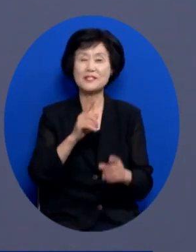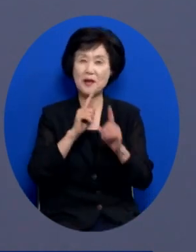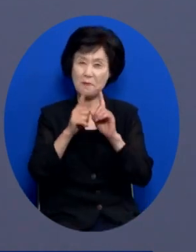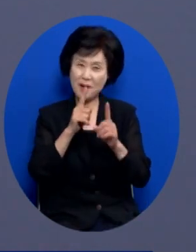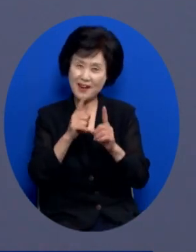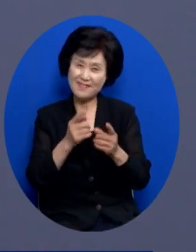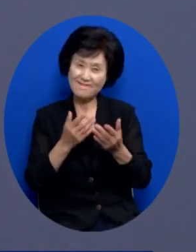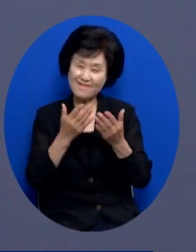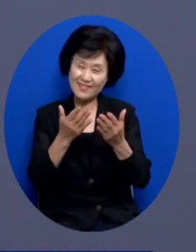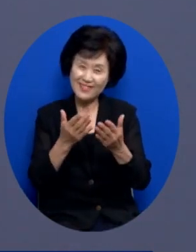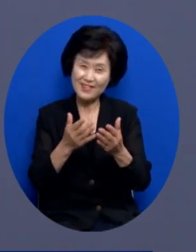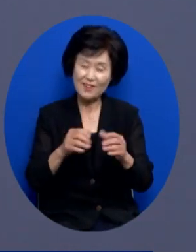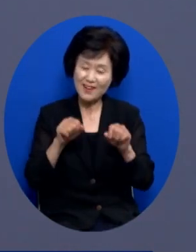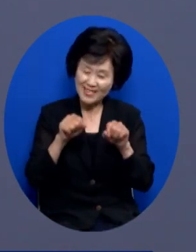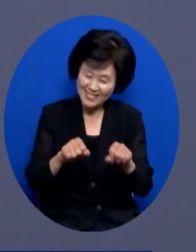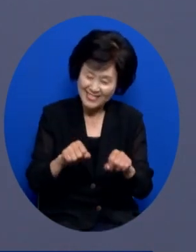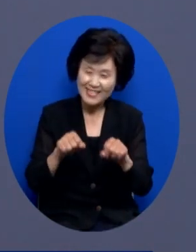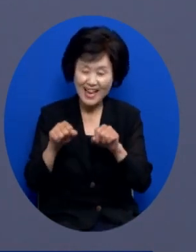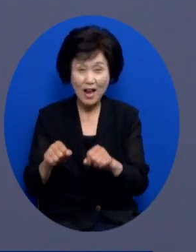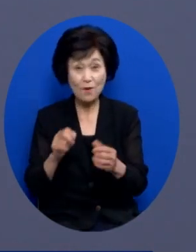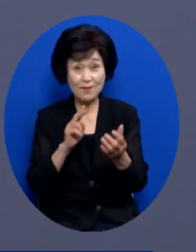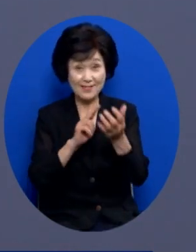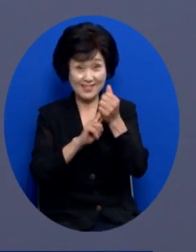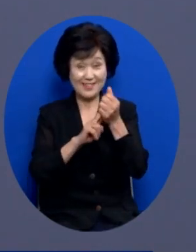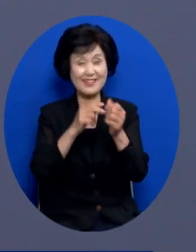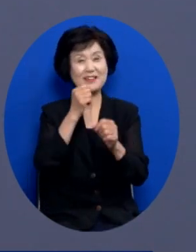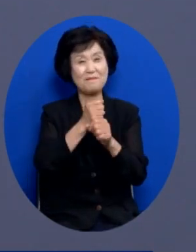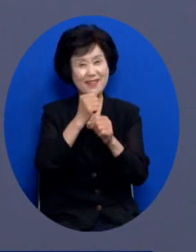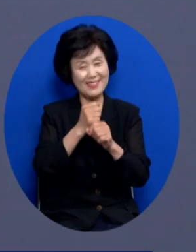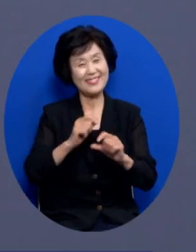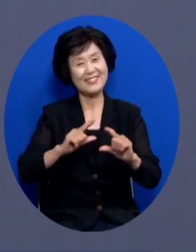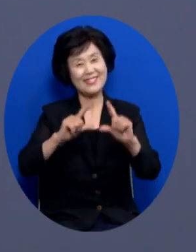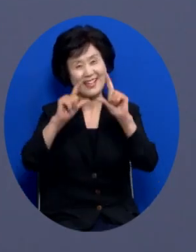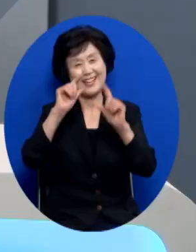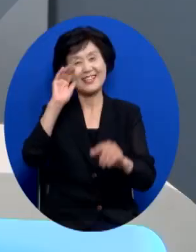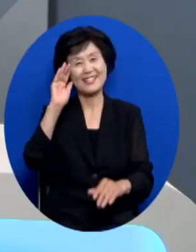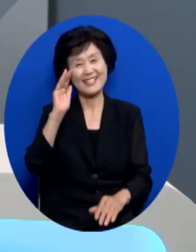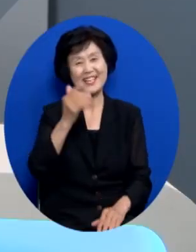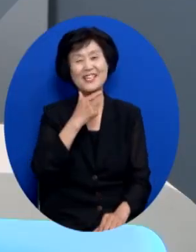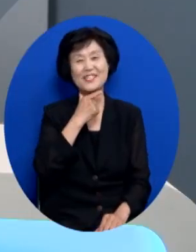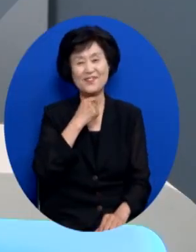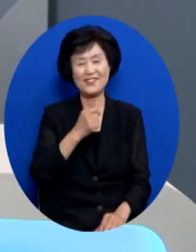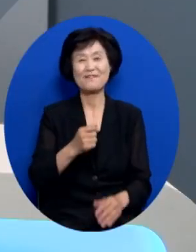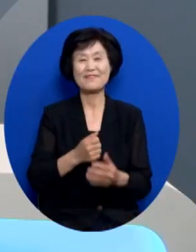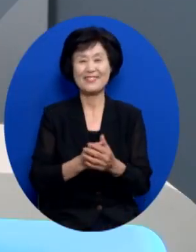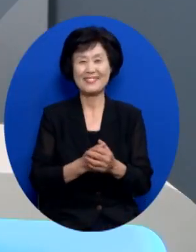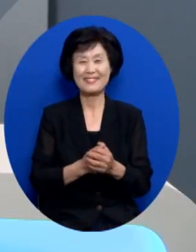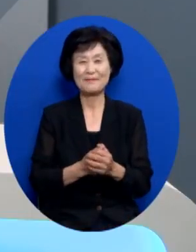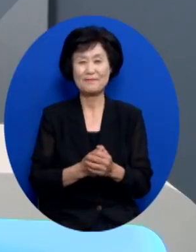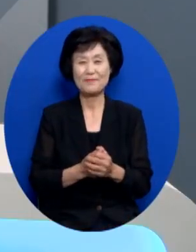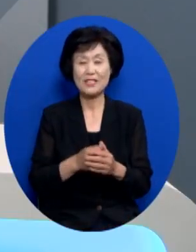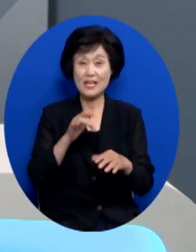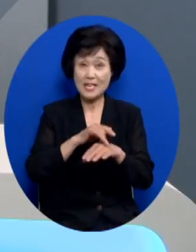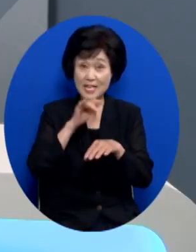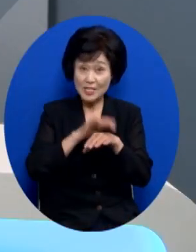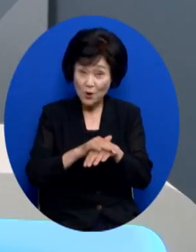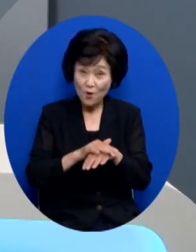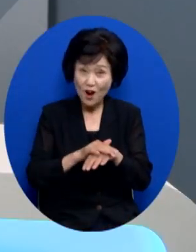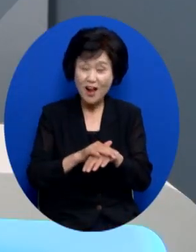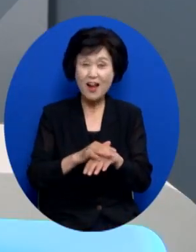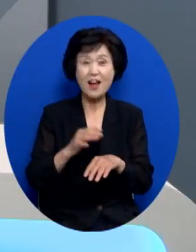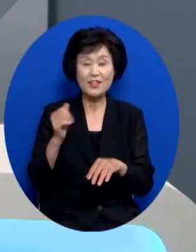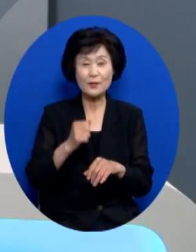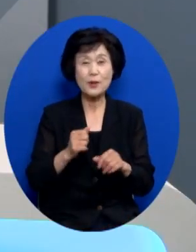하셔서 기적도 만드시는 그런 일이 있으시기를 바라겠습니다. 네. 습관적으로 매일 하던